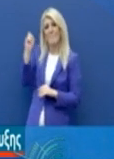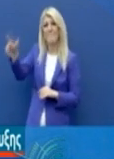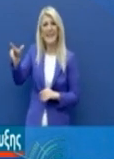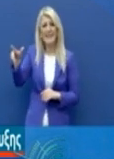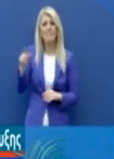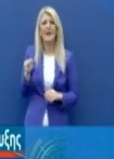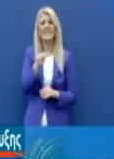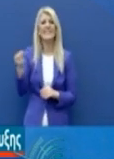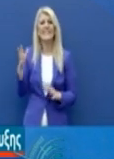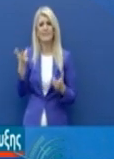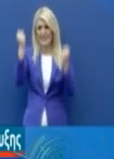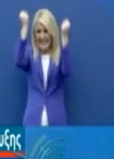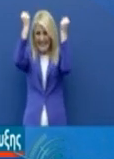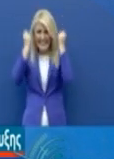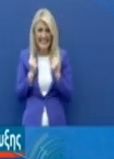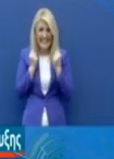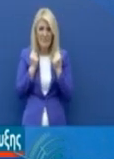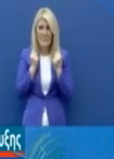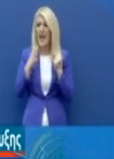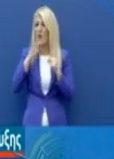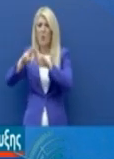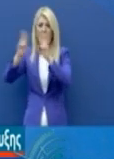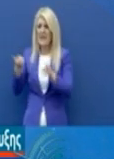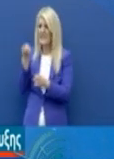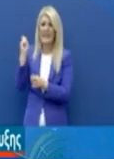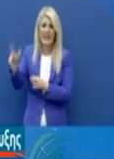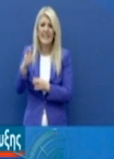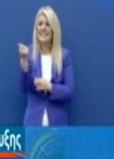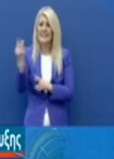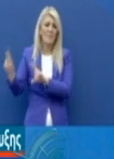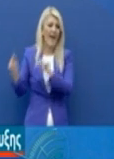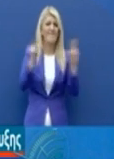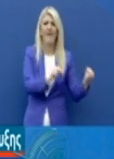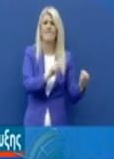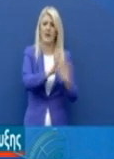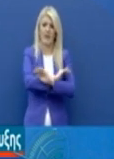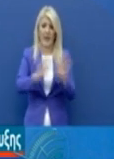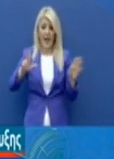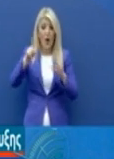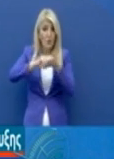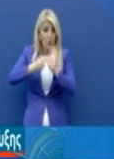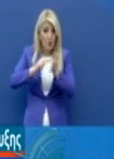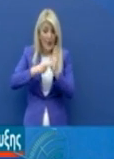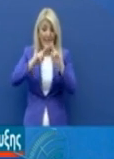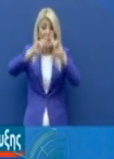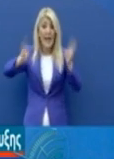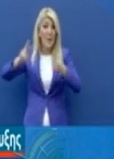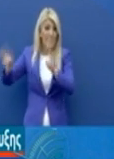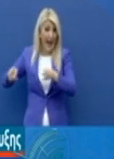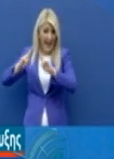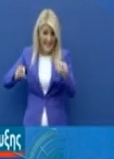μη λειτουργία του λιανικού εμπορίου. Γι' αυτό το λόγο και οι επιχειρήσεις που θα λειτουργήσουν με το click away